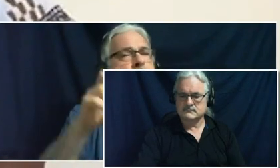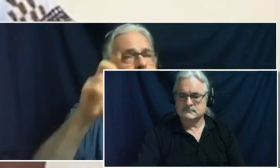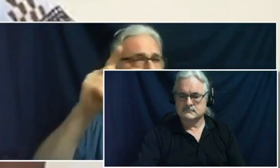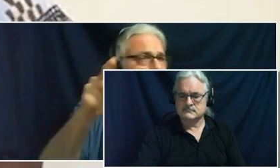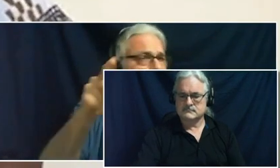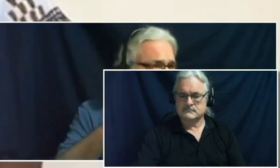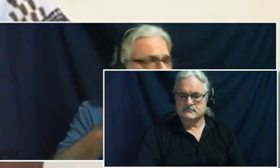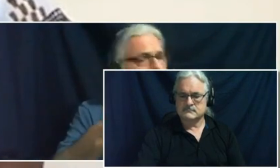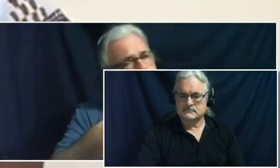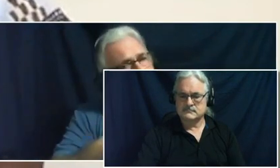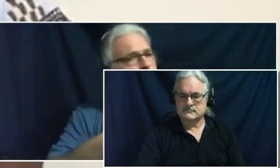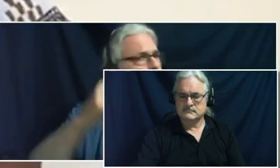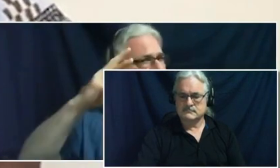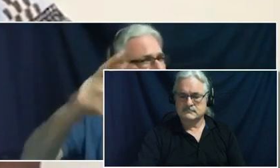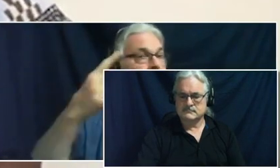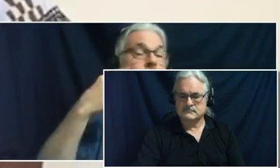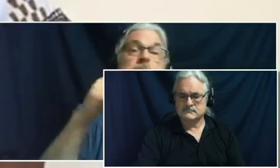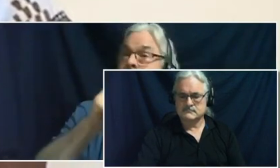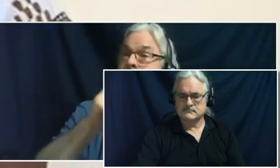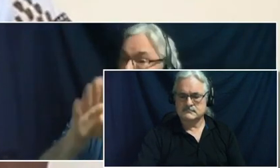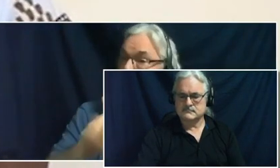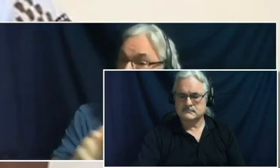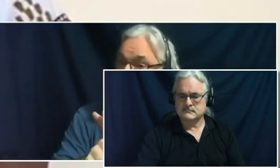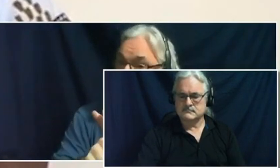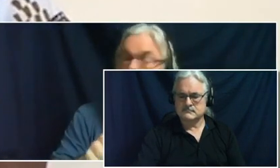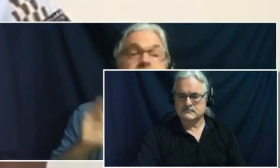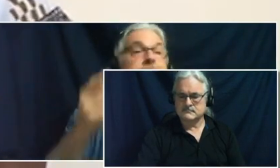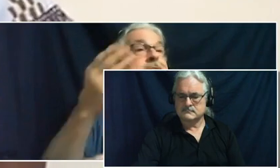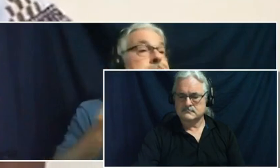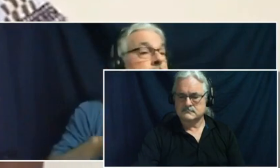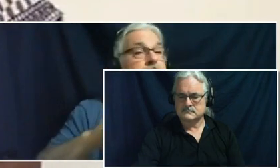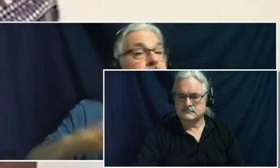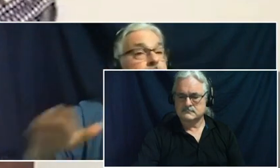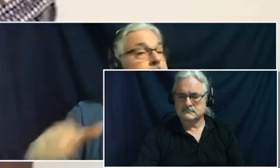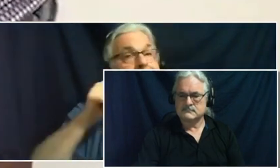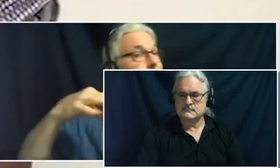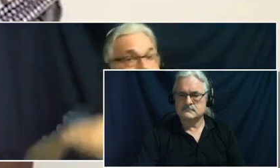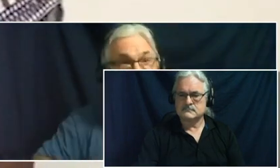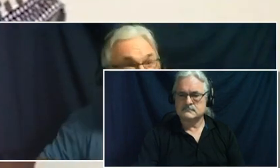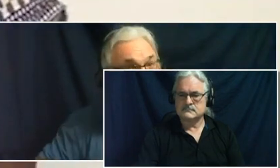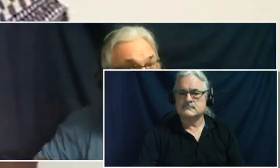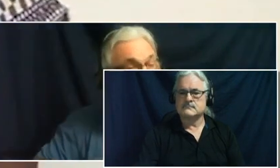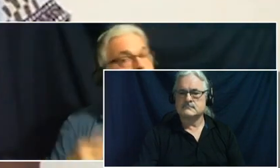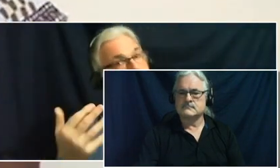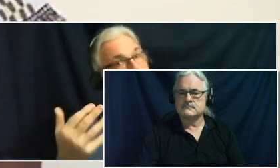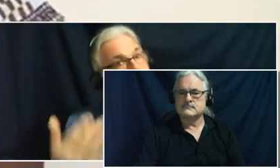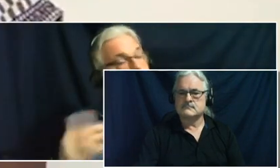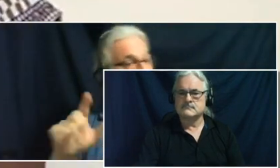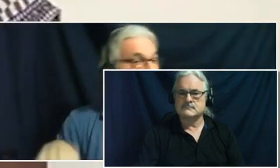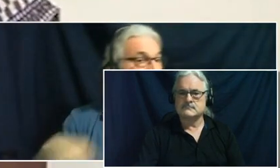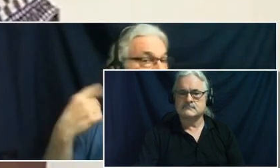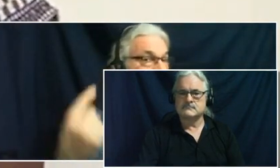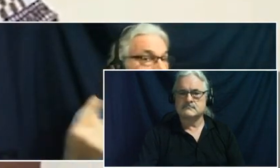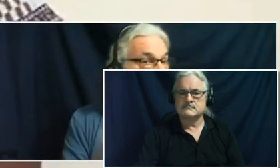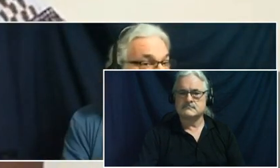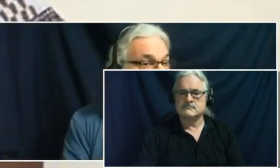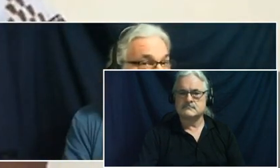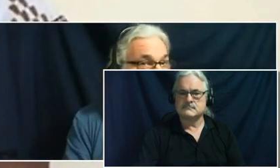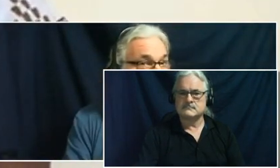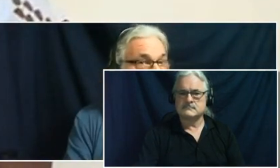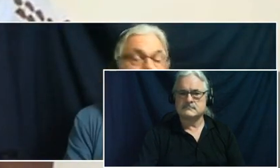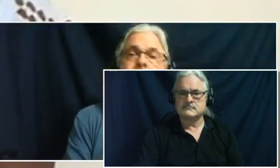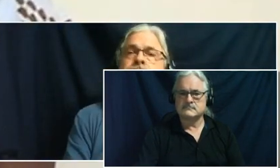les élèves autochtones de nombreux pays, examinent maintenant les façons de veiller à ce que les politiques éducatives reflètent et respectent nos différences,